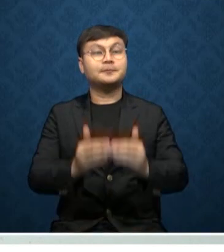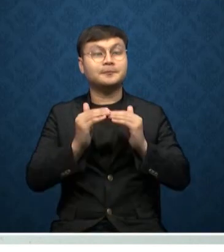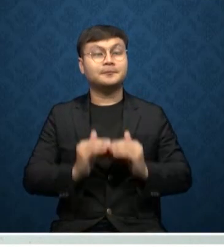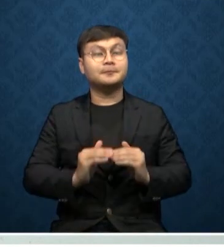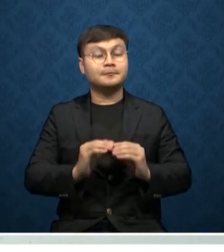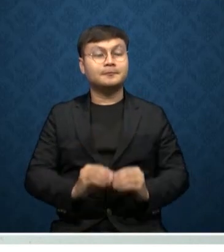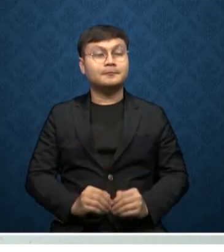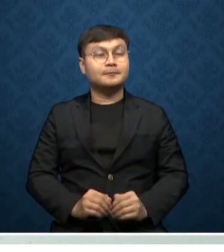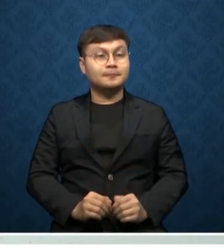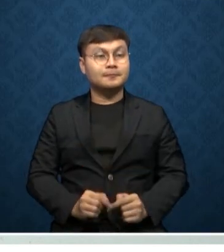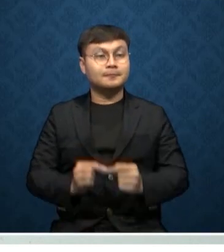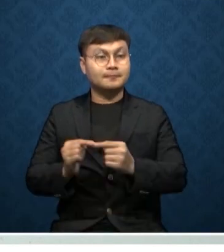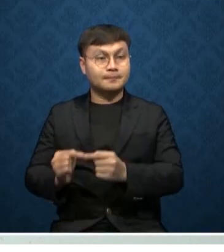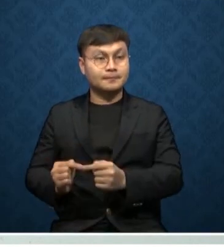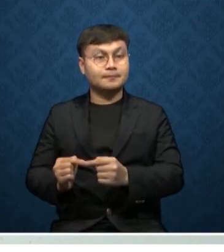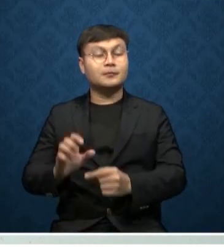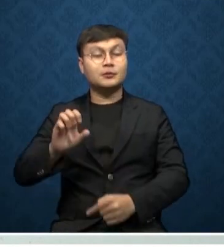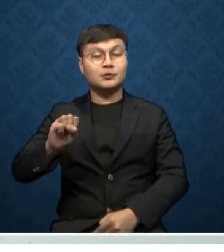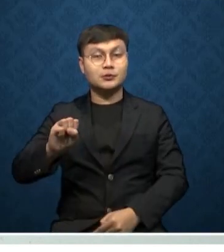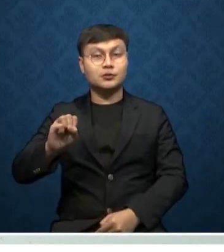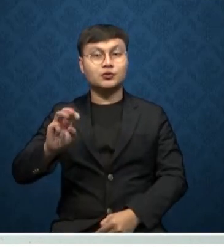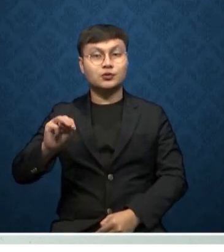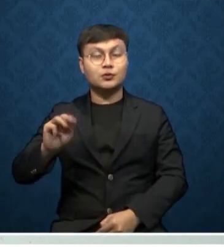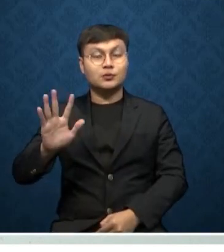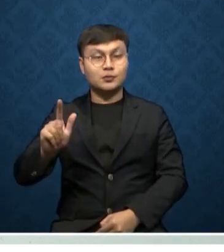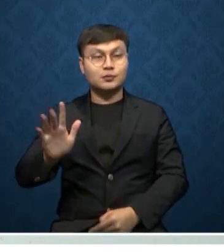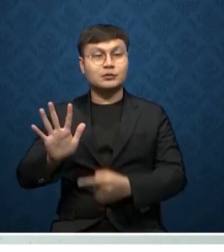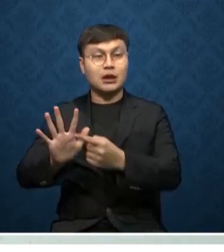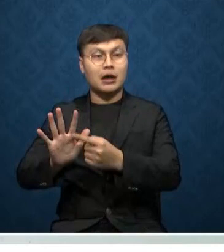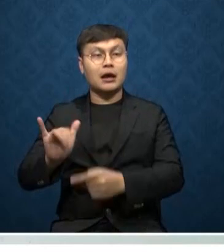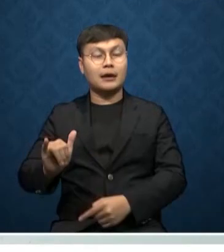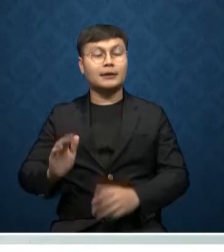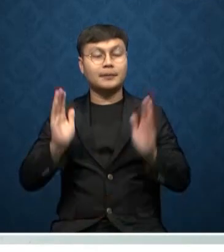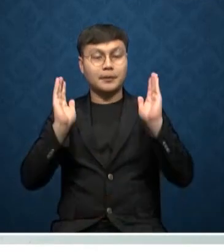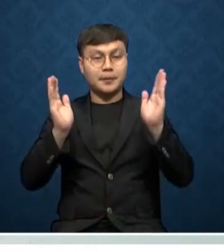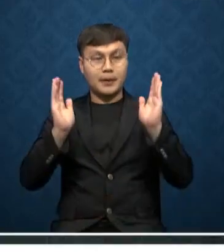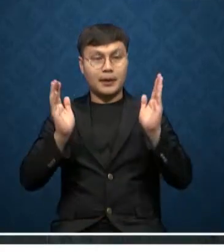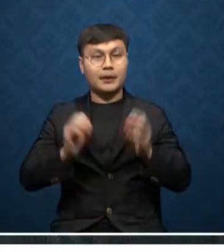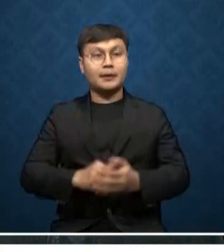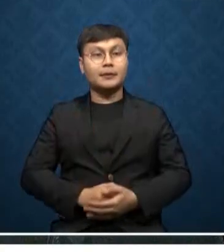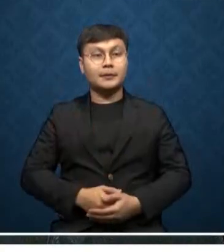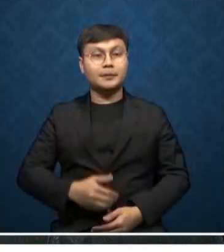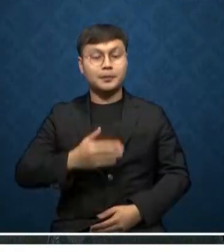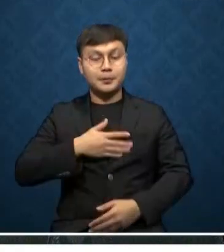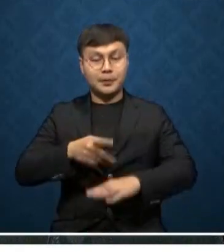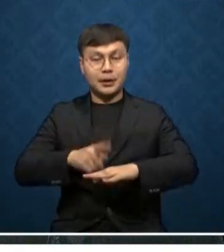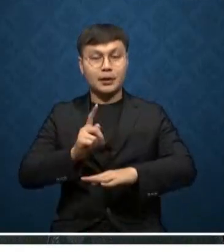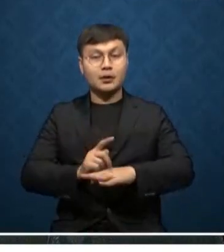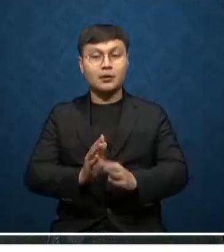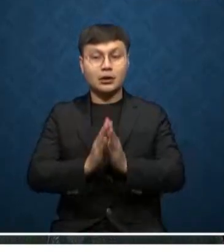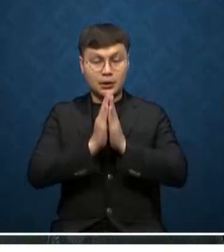ท่านสมชายชานรงกุลอภิปรายขอเชิญครับขอบคุณท่านประธานครับผมสมชายชาอกุลสมาชิก